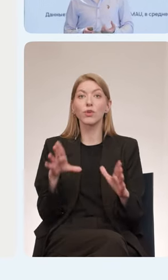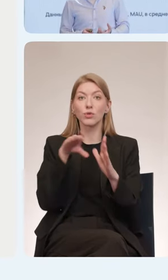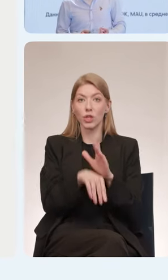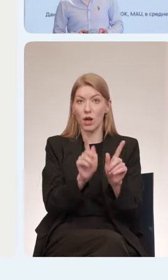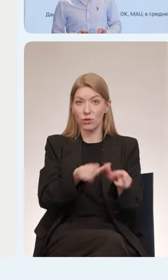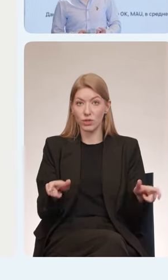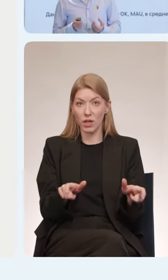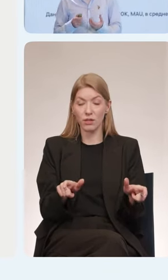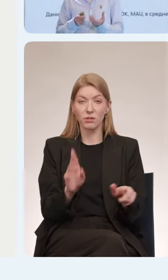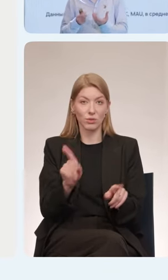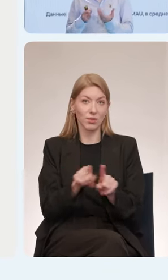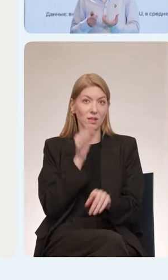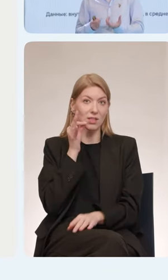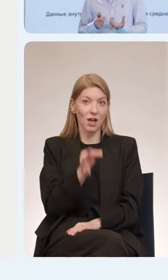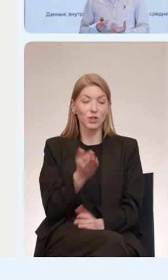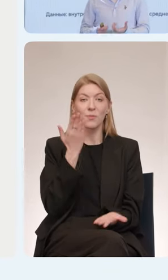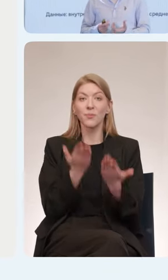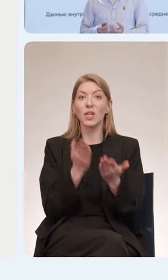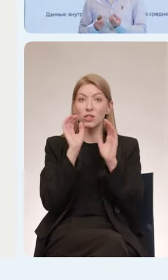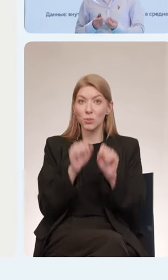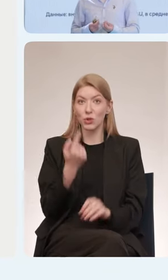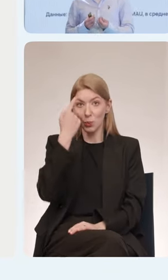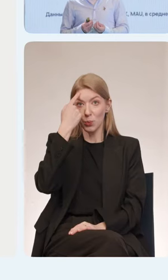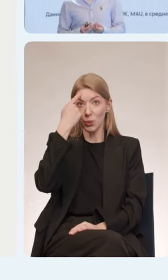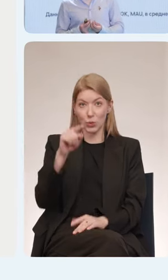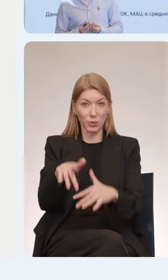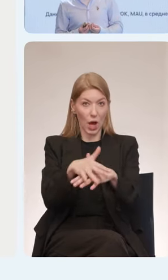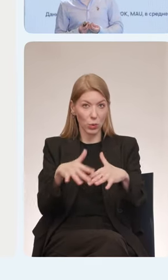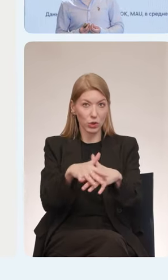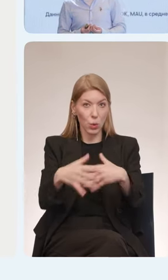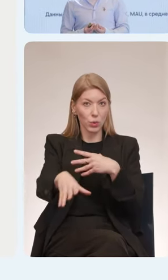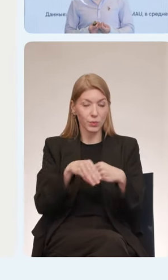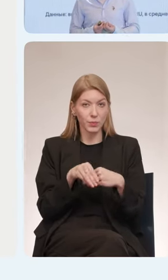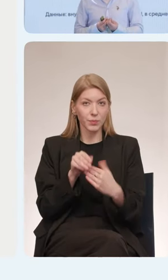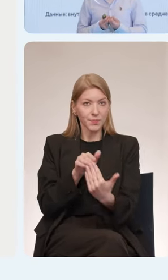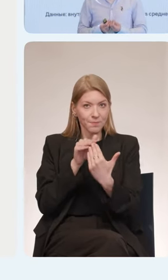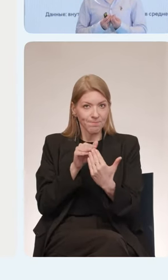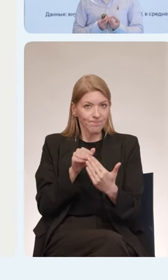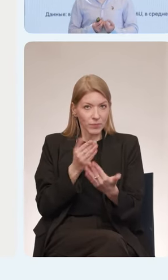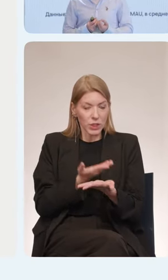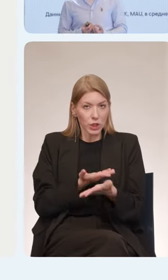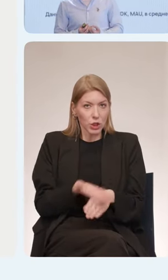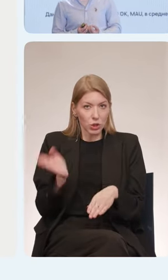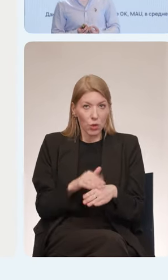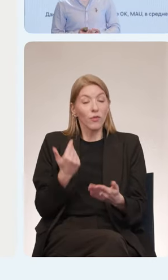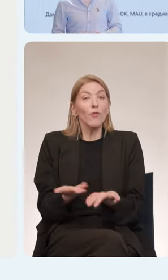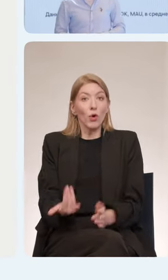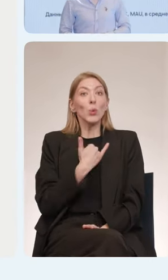так, если можно придумать аудиторию, с которой тяжело взаимодействовать с точки зрения социальных проектов, вот, наверное, у нас ее можно